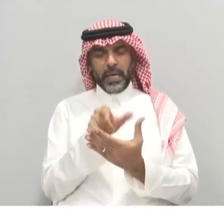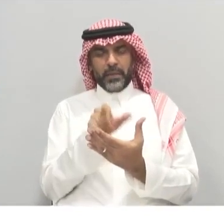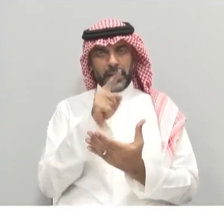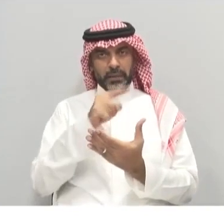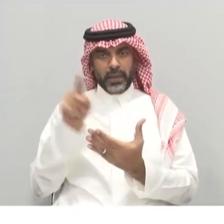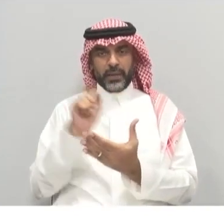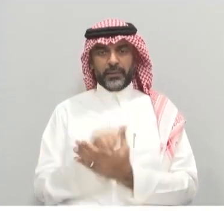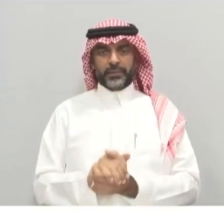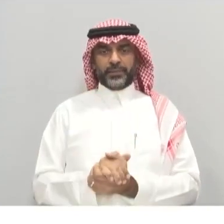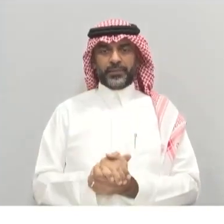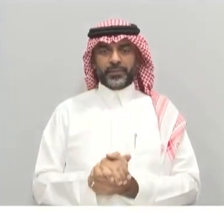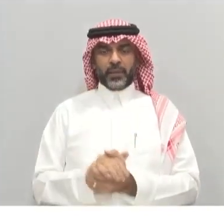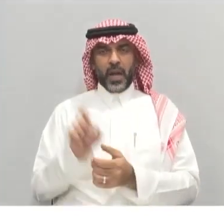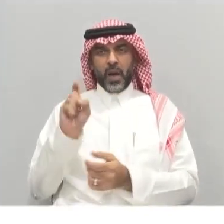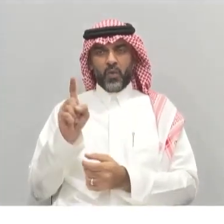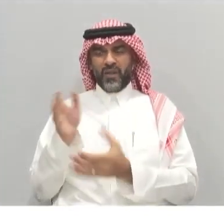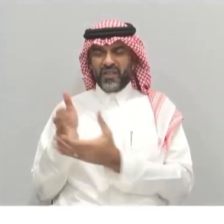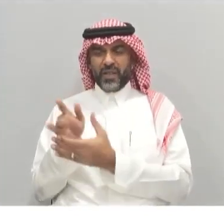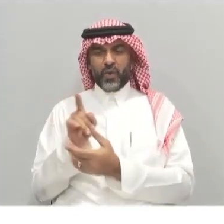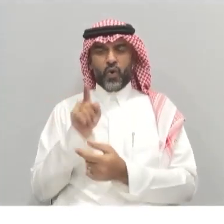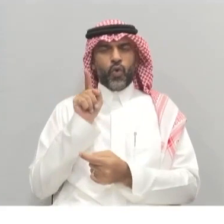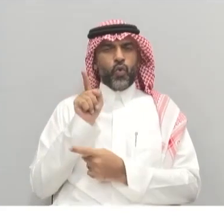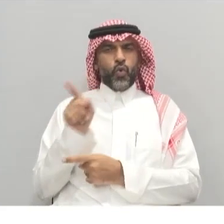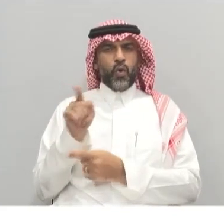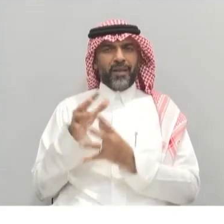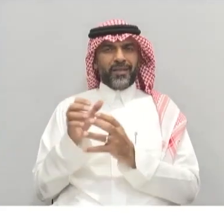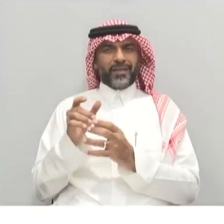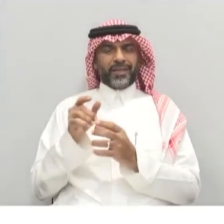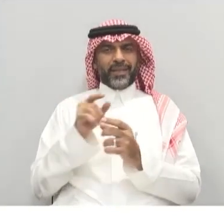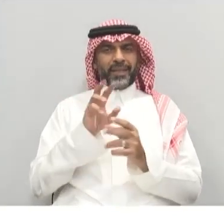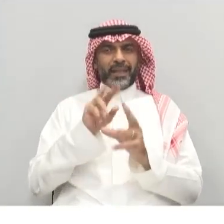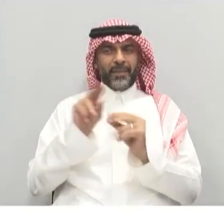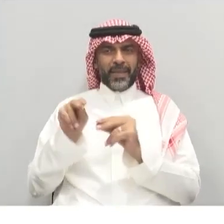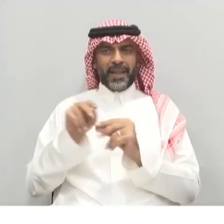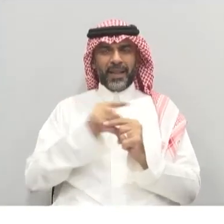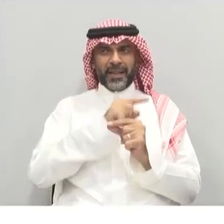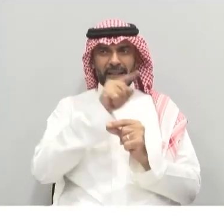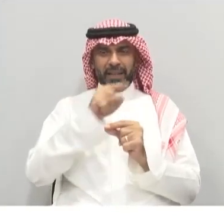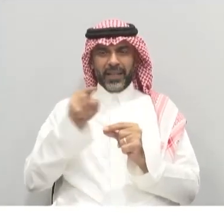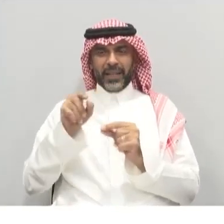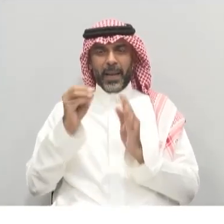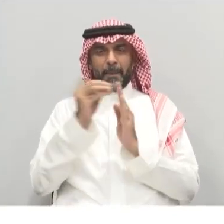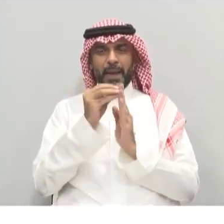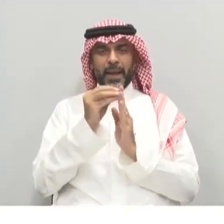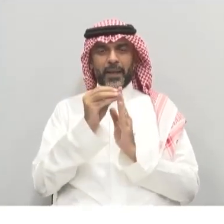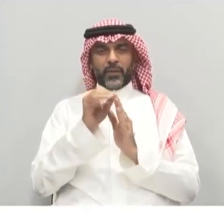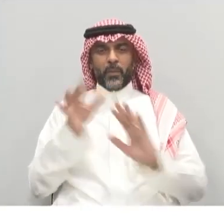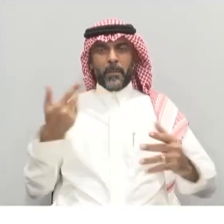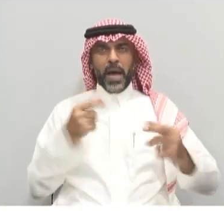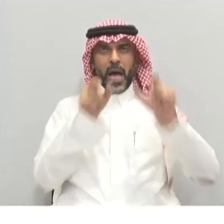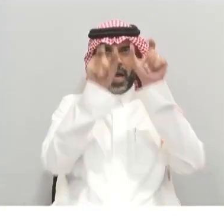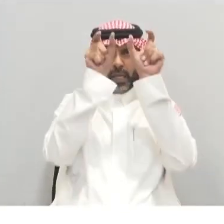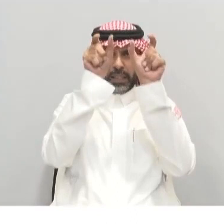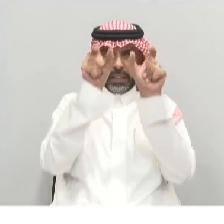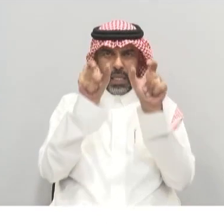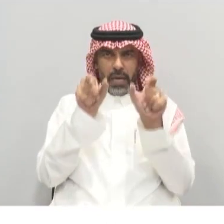المناسبه اولا هو تمثيل تخطيطي للبيانات يستخدم اشرطه عموديه